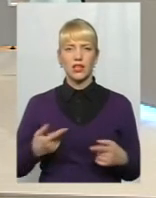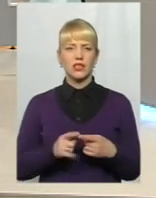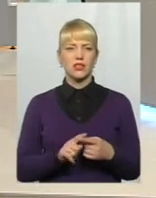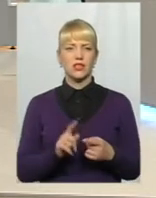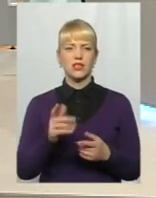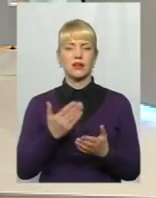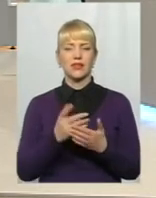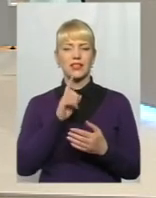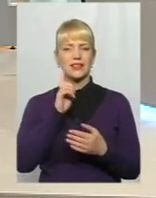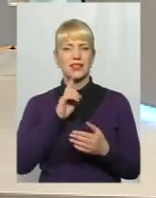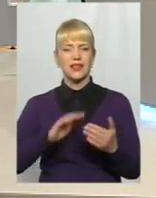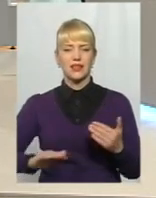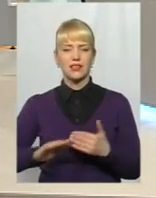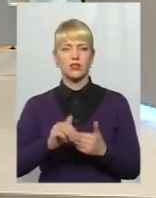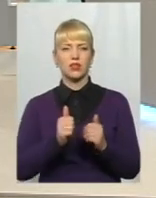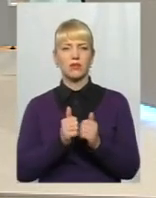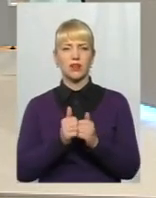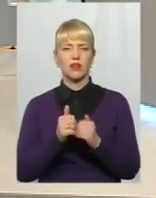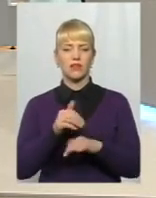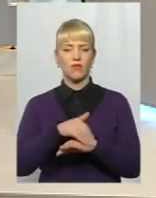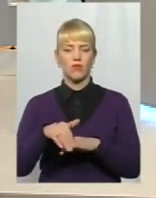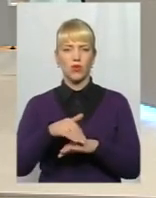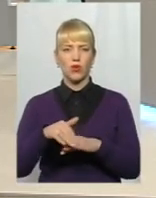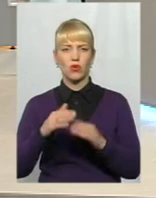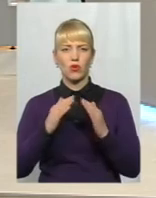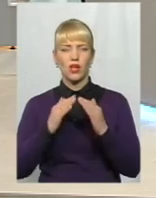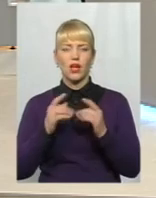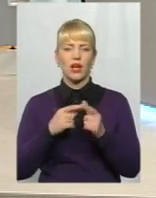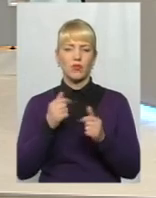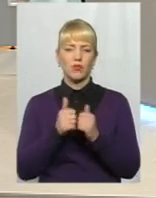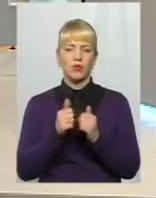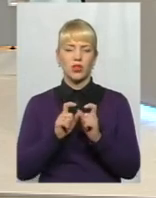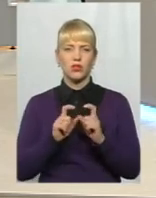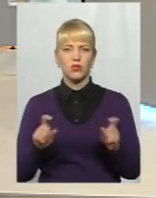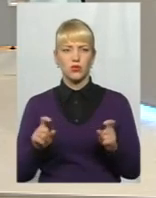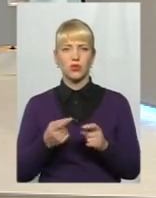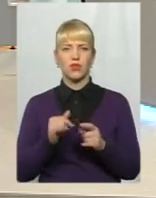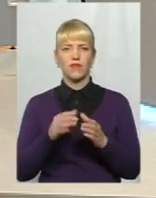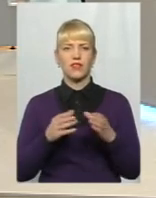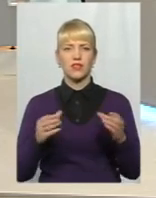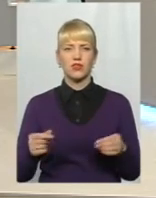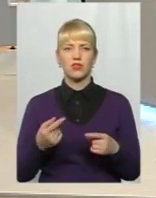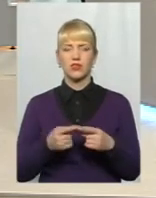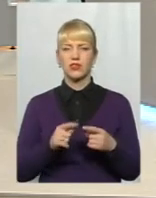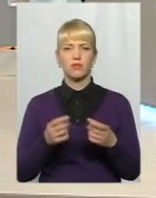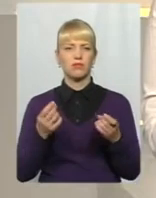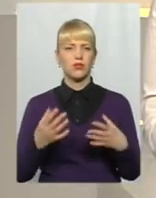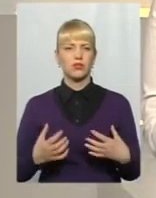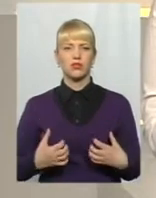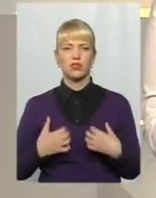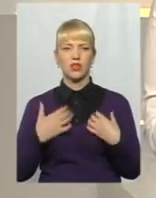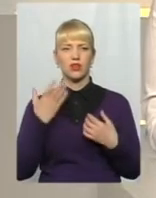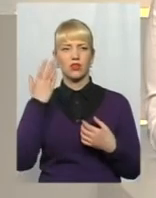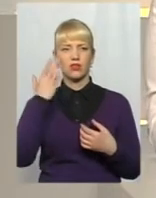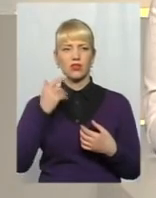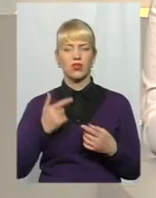зелена зона, яка в дворі знаходиться, чи поряд зі школою, і весною, ну це просто, ну такий жах, коли